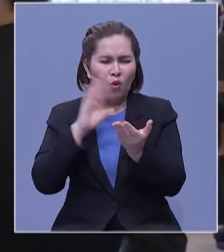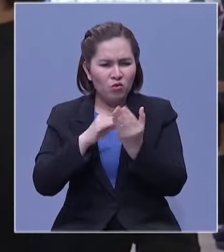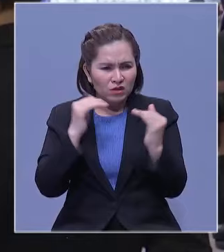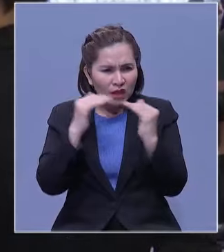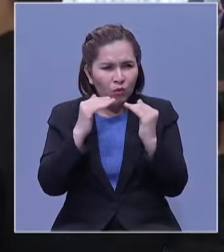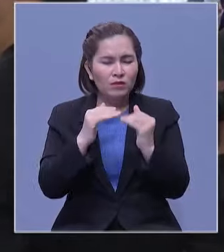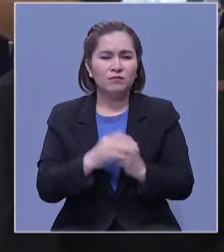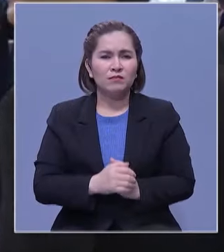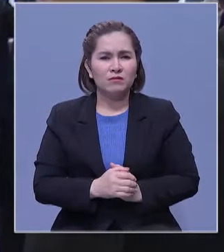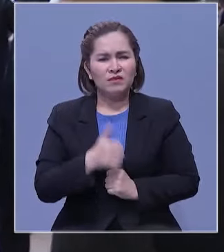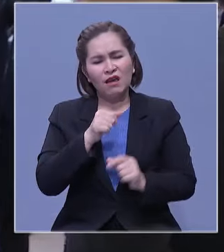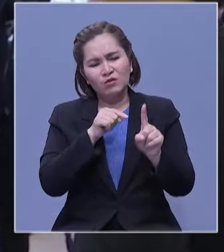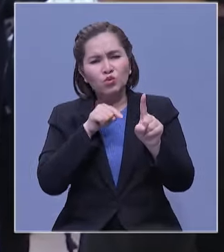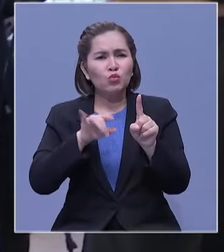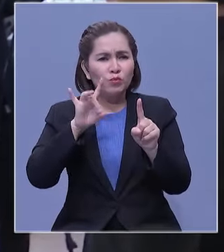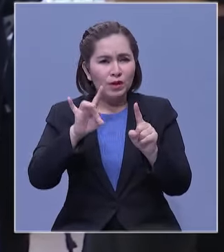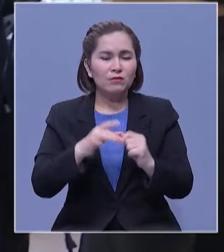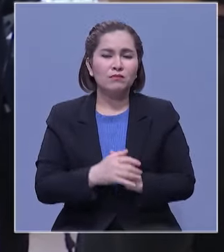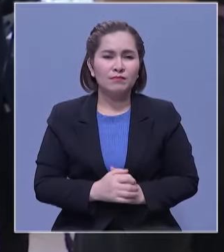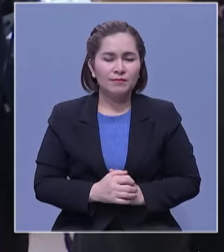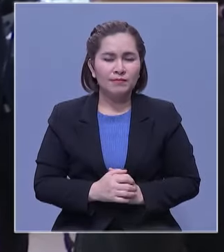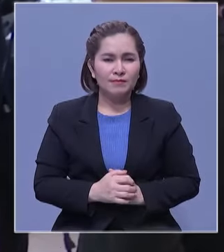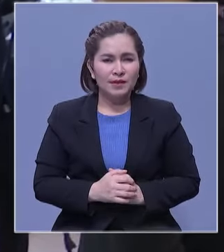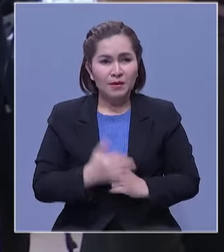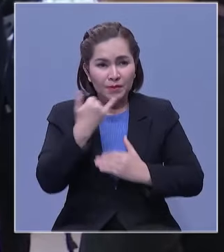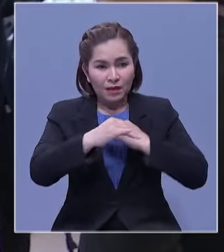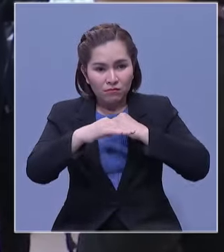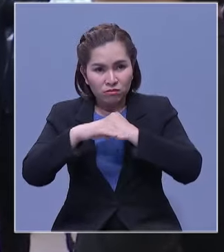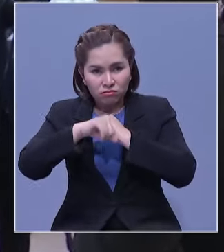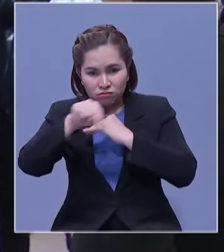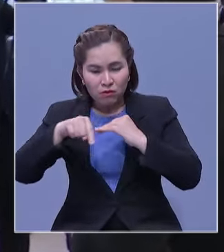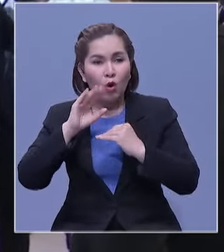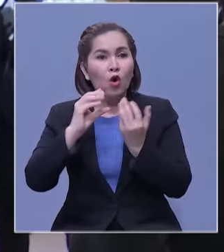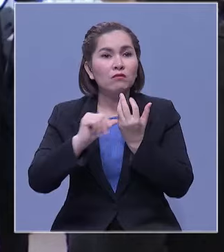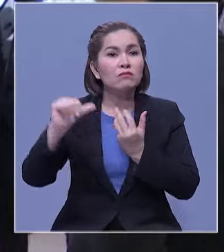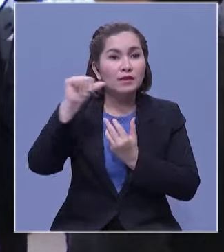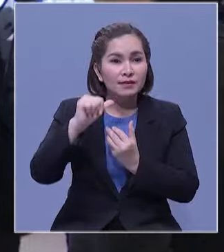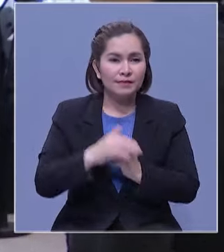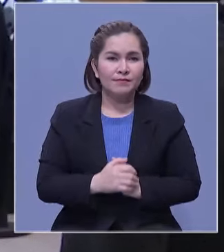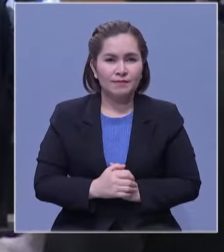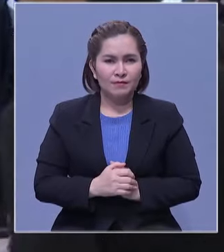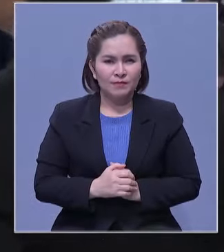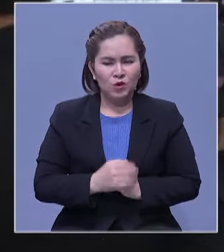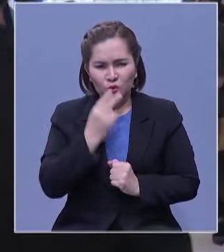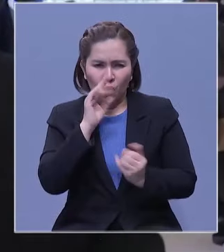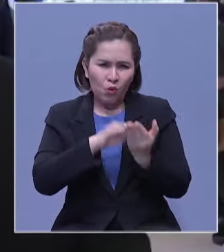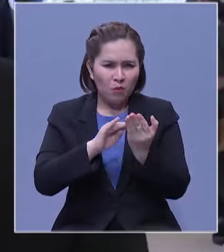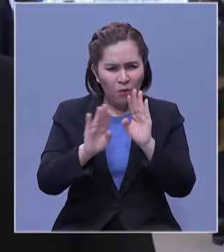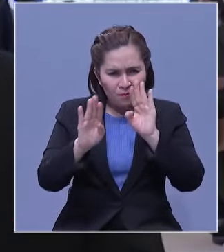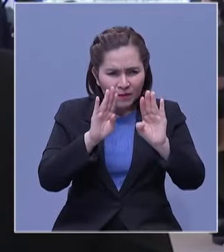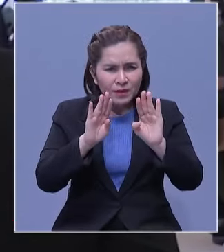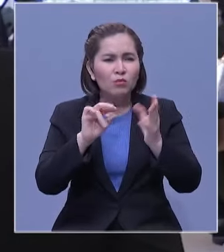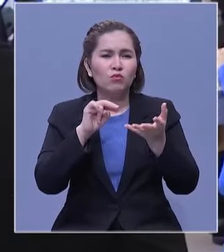ค่าเฉลี่ยที่ 1.8ซึ่งเมื่อเทียบกับประเทศเพื่อนบ้านในภูมิภาคเดียวกันในเชิงเปรียบเทียบ่ะครับก็ถือว่าเรา